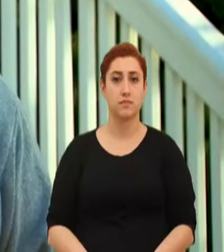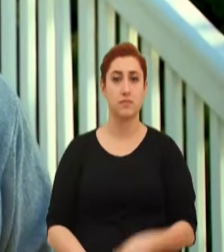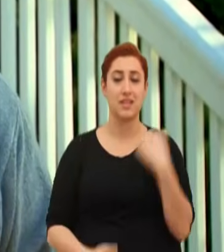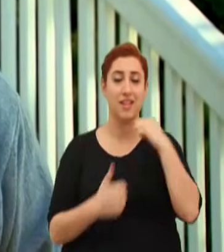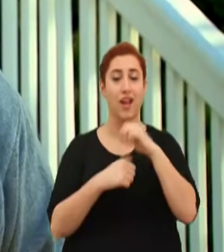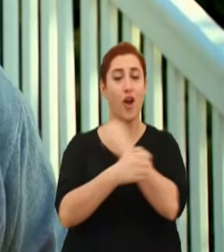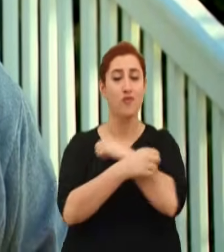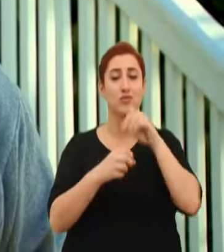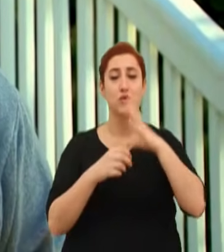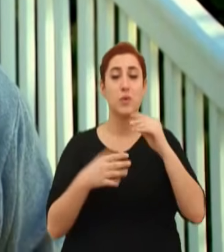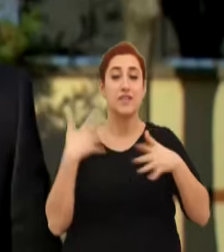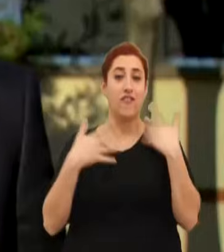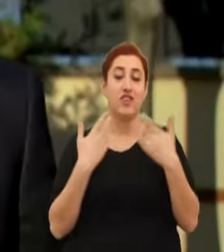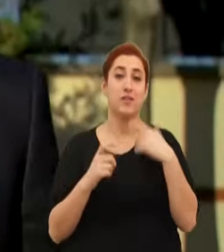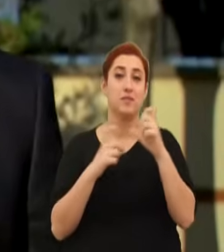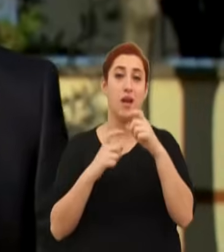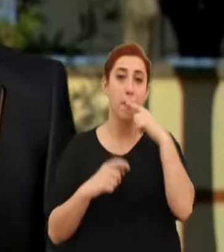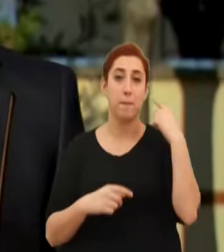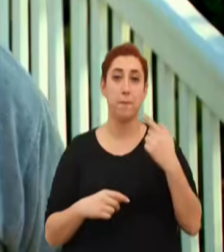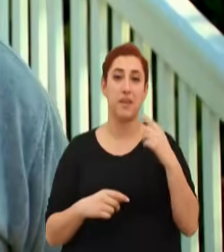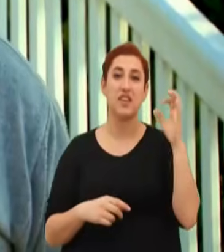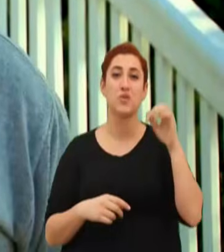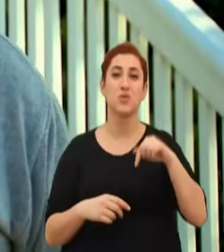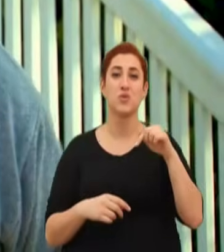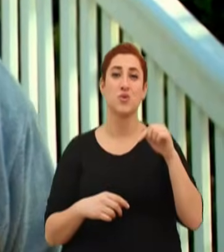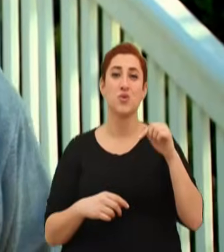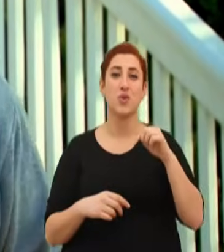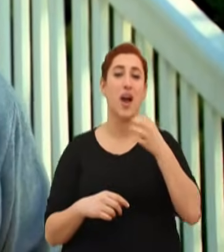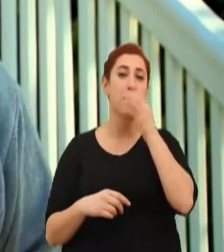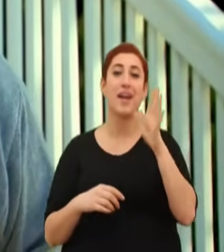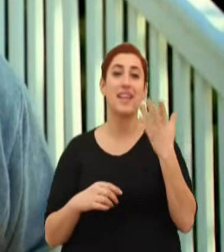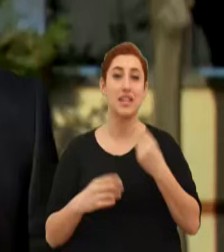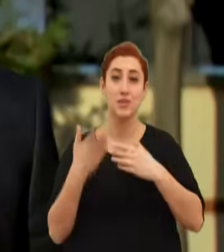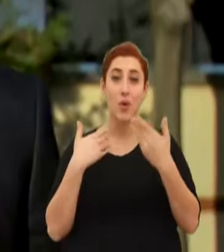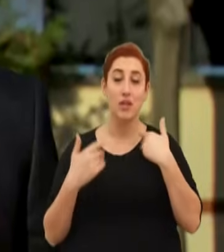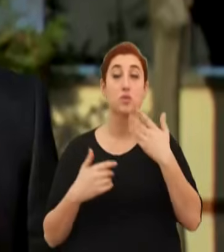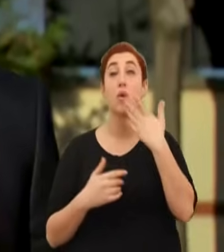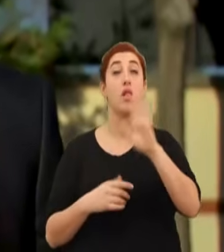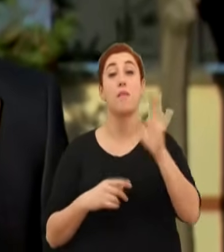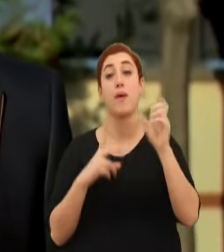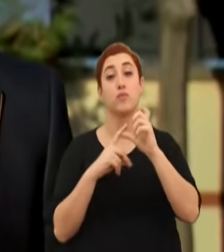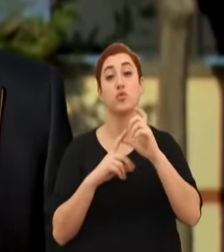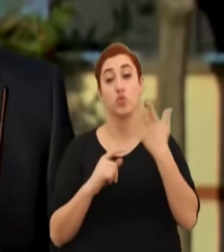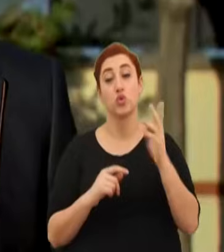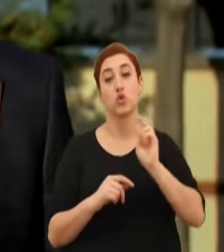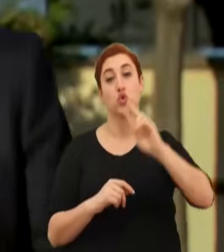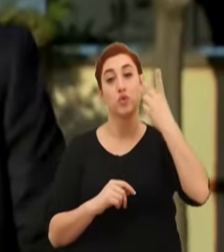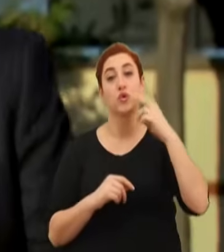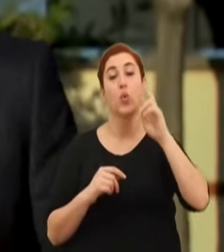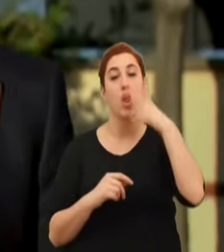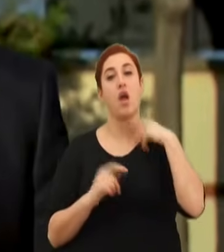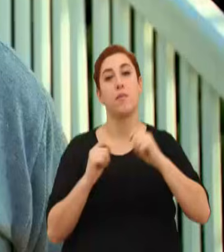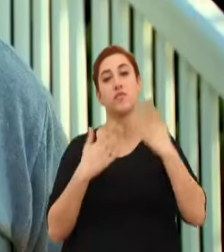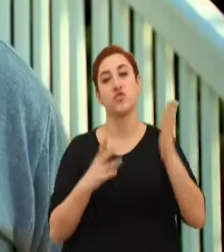tekrar kavuştuğum için çok sevinçliyim Zarp. Şu gelen haber neydi? Söylesene bir. Söyleyemem Şükrü. Çünkü sürprizi